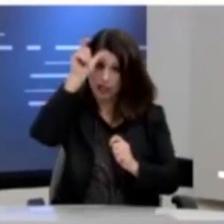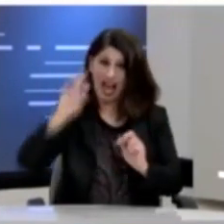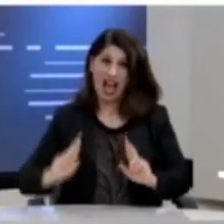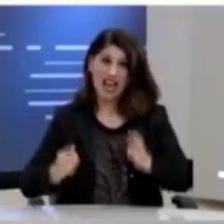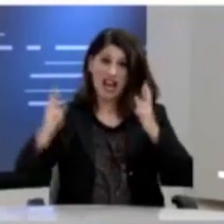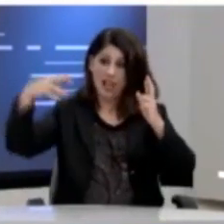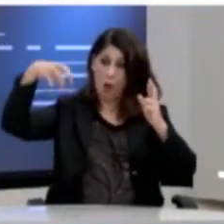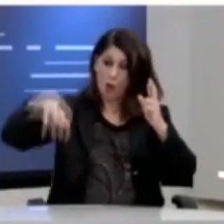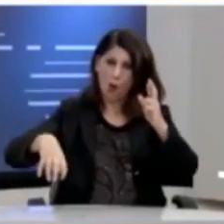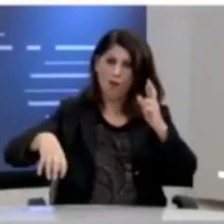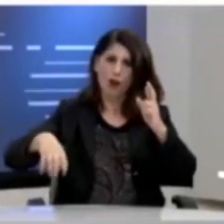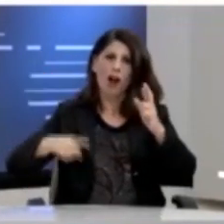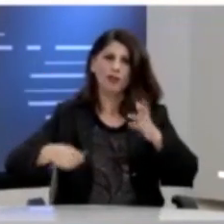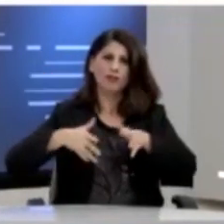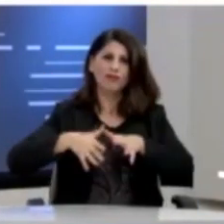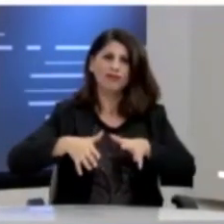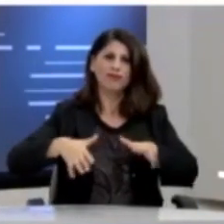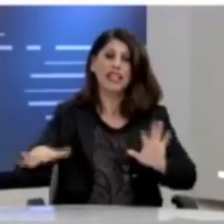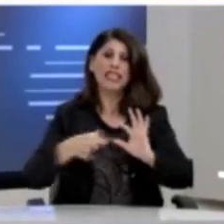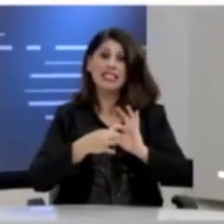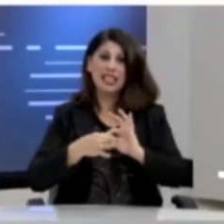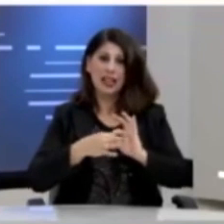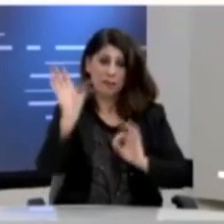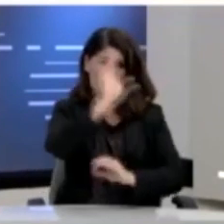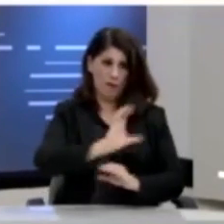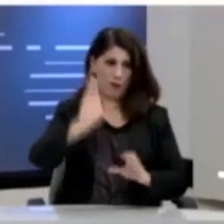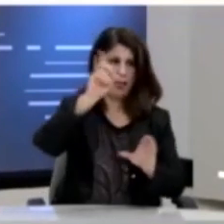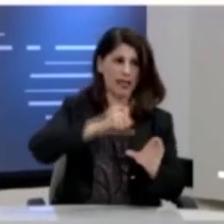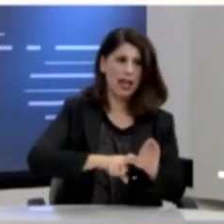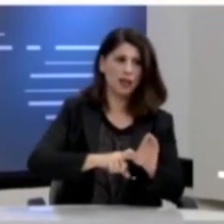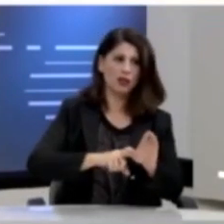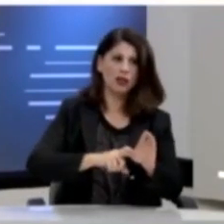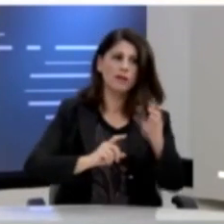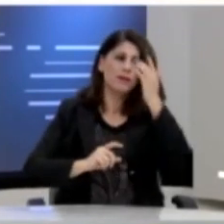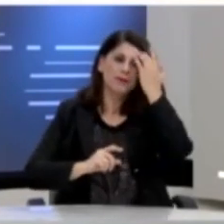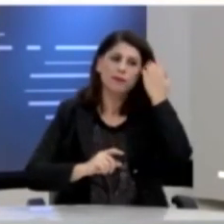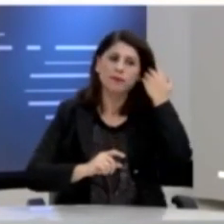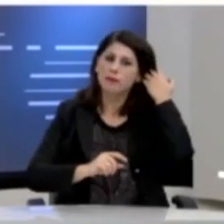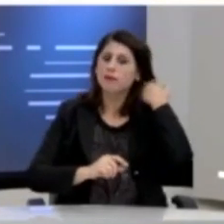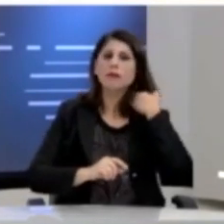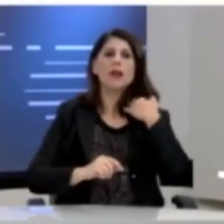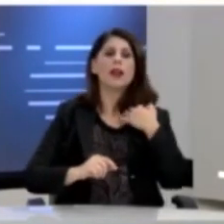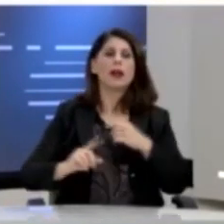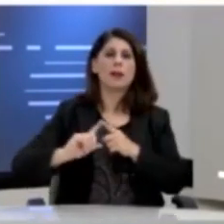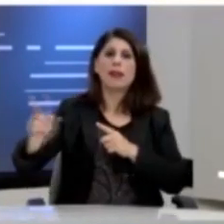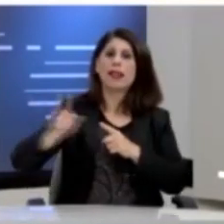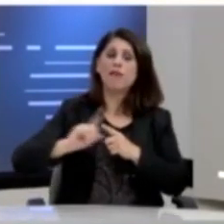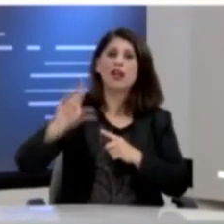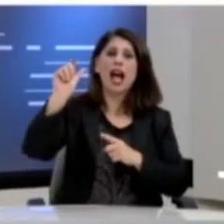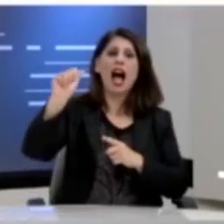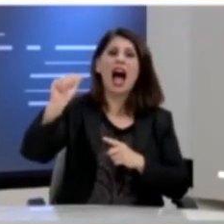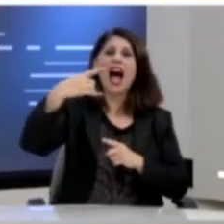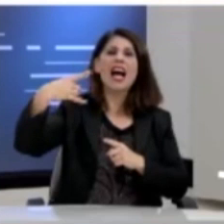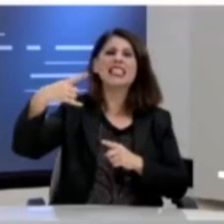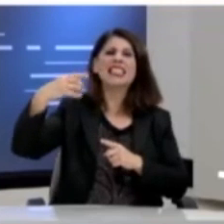ενεργειακό κόμβο προωθείται τόσο σε συνεργασία με την Ευρωπαϊκή Ένωση για τη μεταφορά του αζέρικου φυσικού αερίου στην